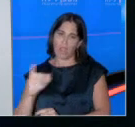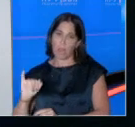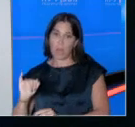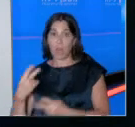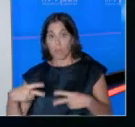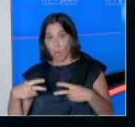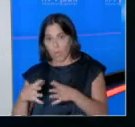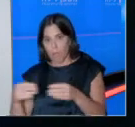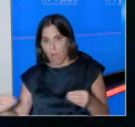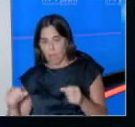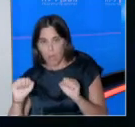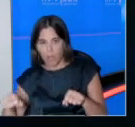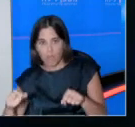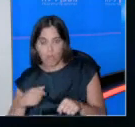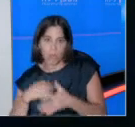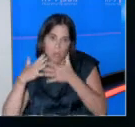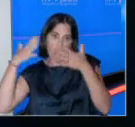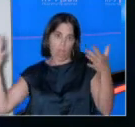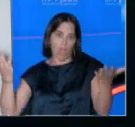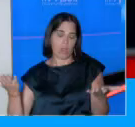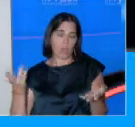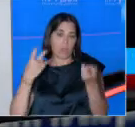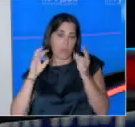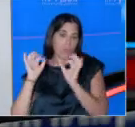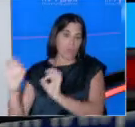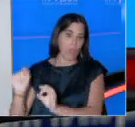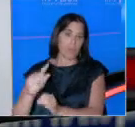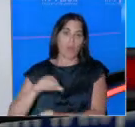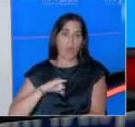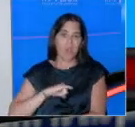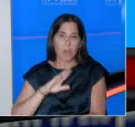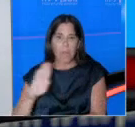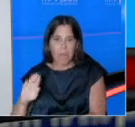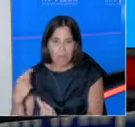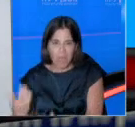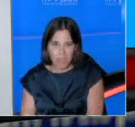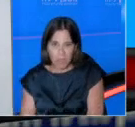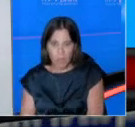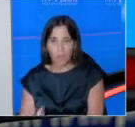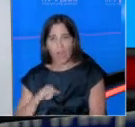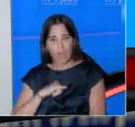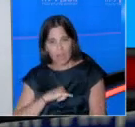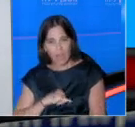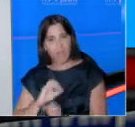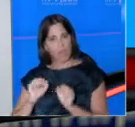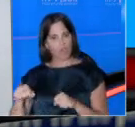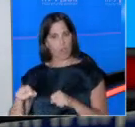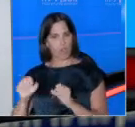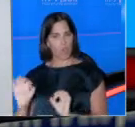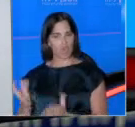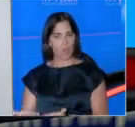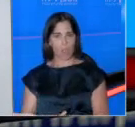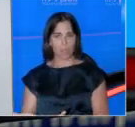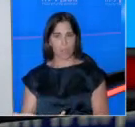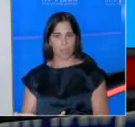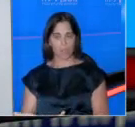לאבד את השלטון הוא עצום ורב. יותר זה, מבחינתם זה לא העניין עכשיו ביבי. העניין מבחינתם זה את השלטון שלהם. זאת אומרת...